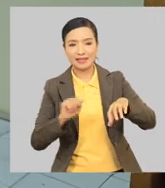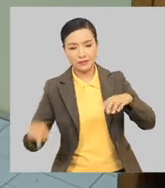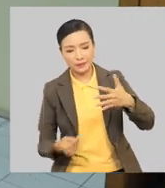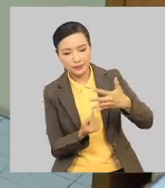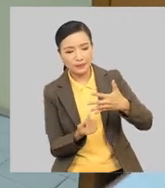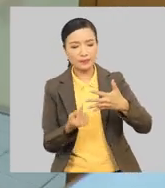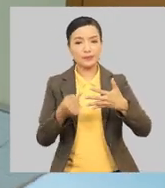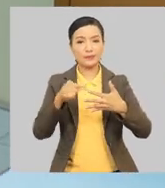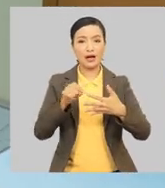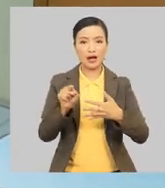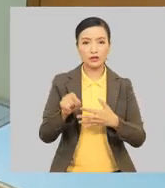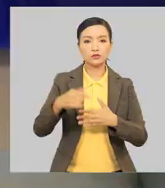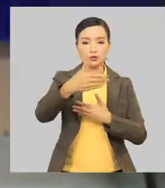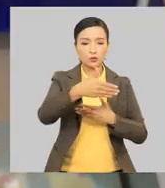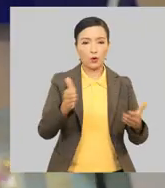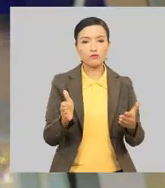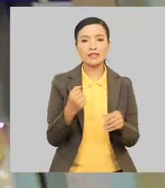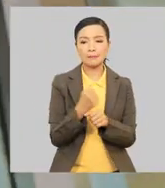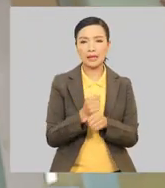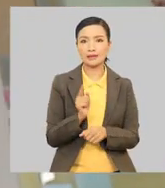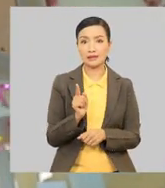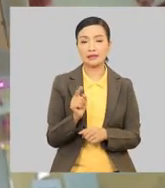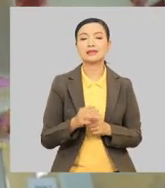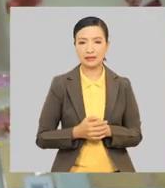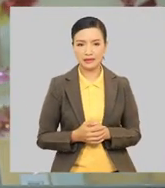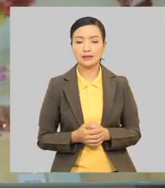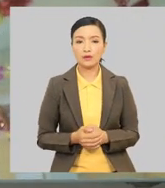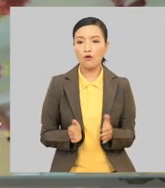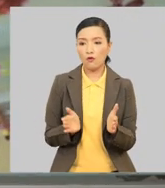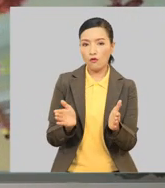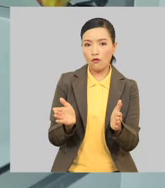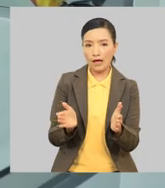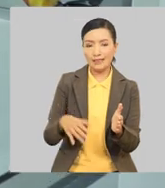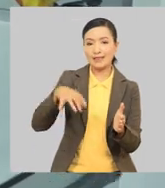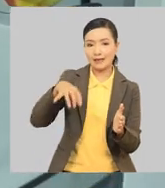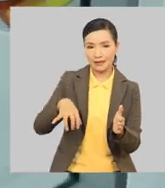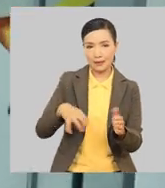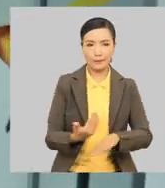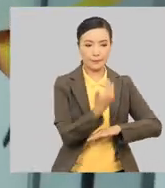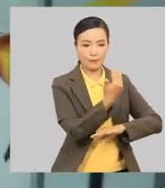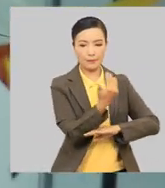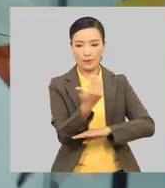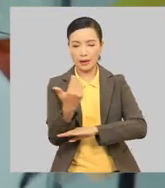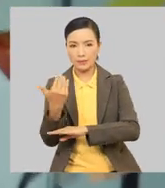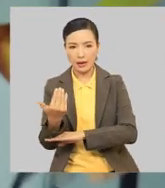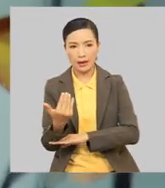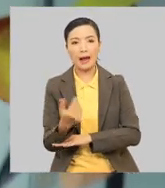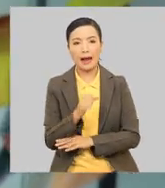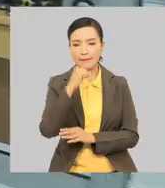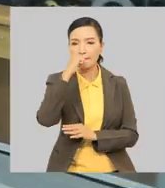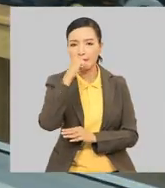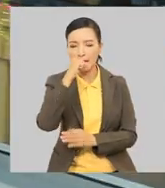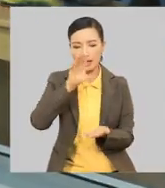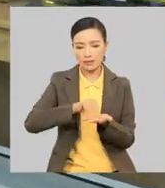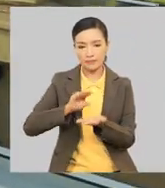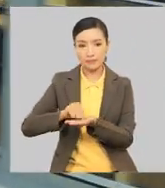ชั้นนี้เนี่ยก็เป็นนอกจากเป็นสำนักงานที่เห็นแล้วนะครับมันก็จะมีส่วนที่เป็นสถานที่ที่ไว้สำหรับบันทึกเสียงนะครับส